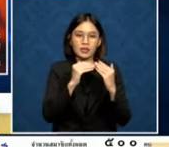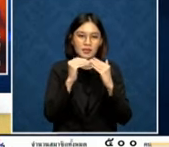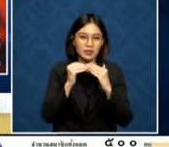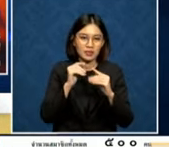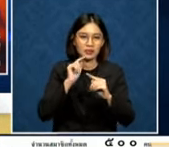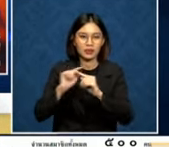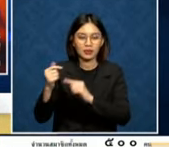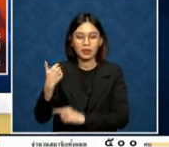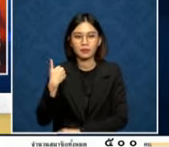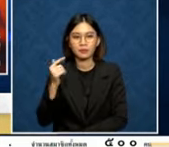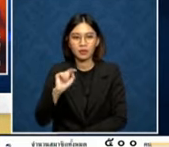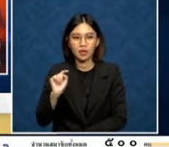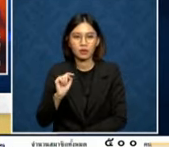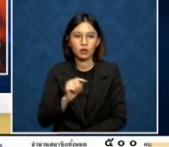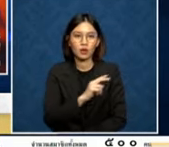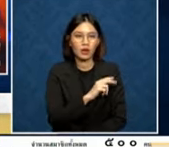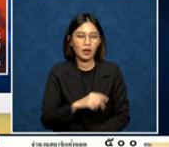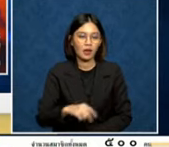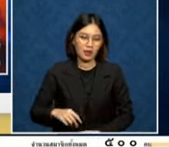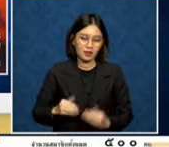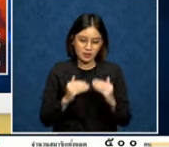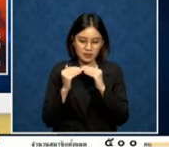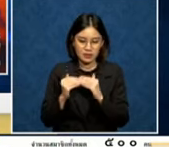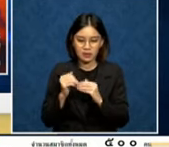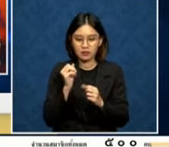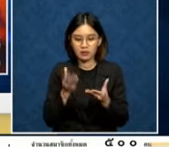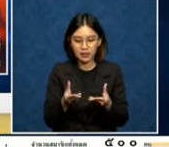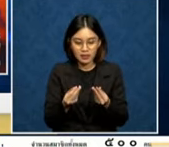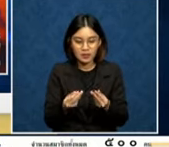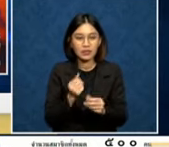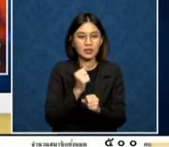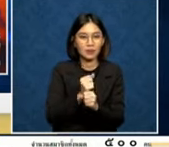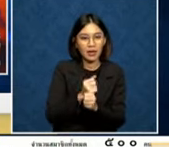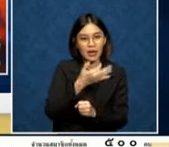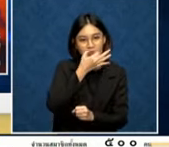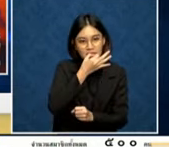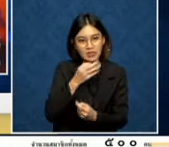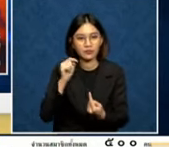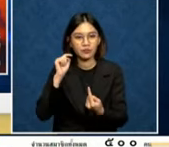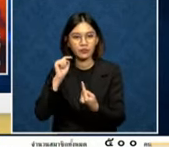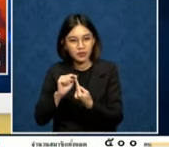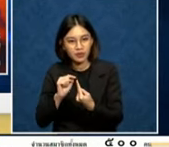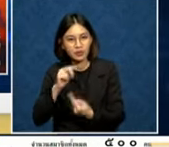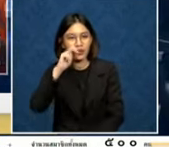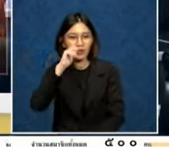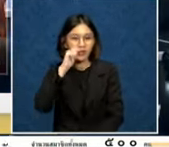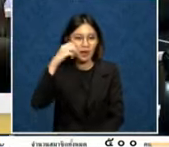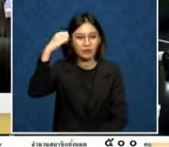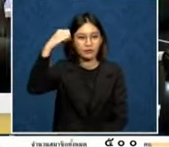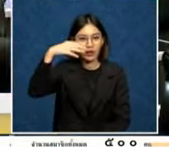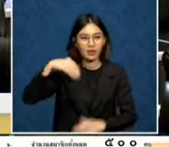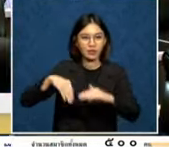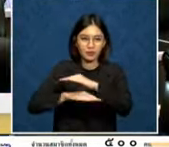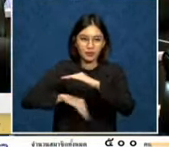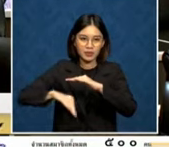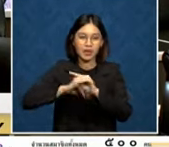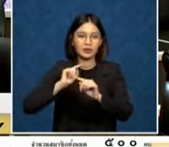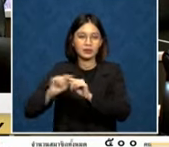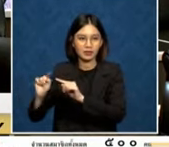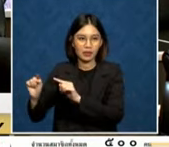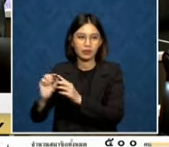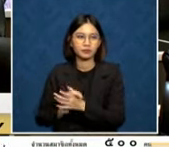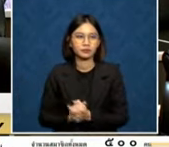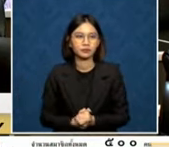ต่างๆครับไม่ว่าจะเป็นสิทธิในที่ดินทำกินก็ดีนะครับสิทธิการเข้าถึงสาธโภคขั้นพื้นฐานก็ดี